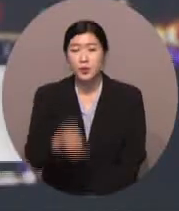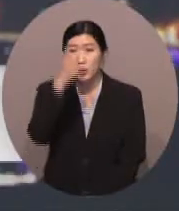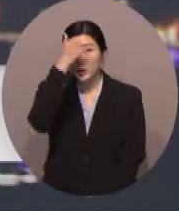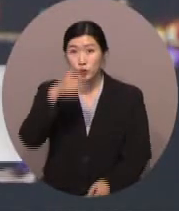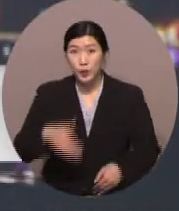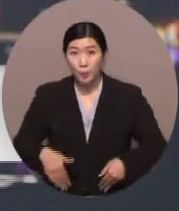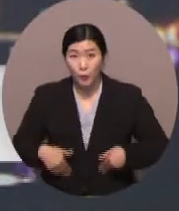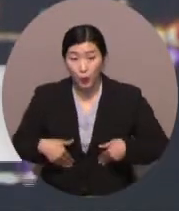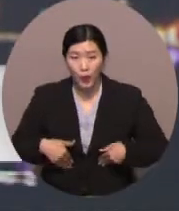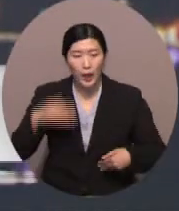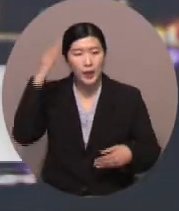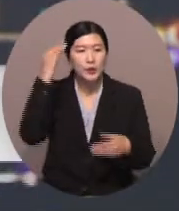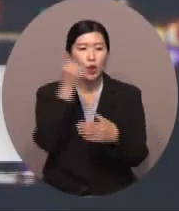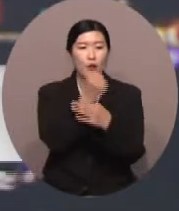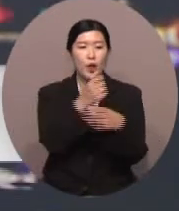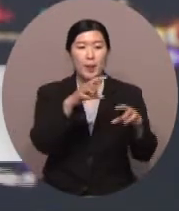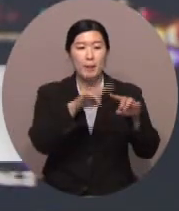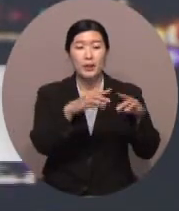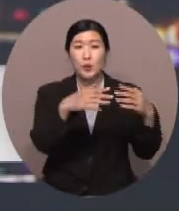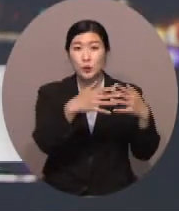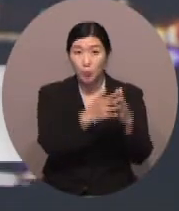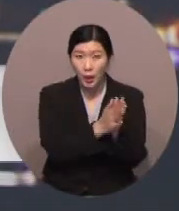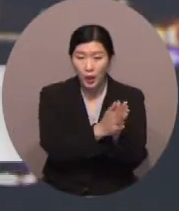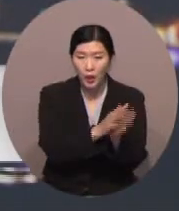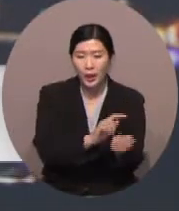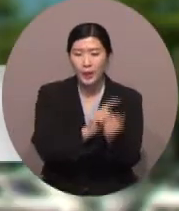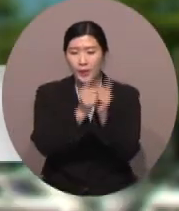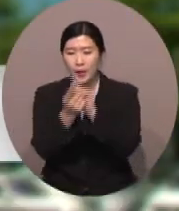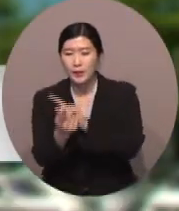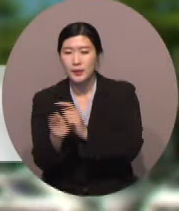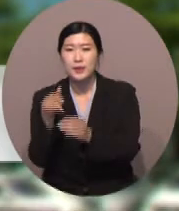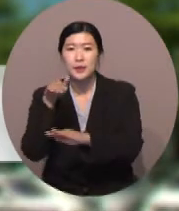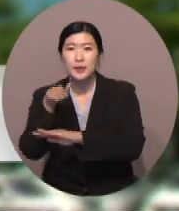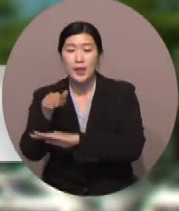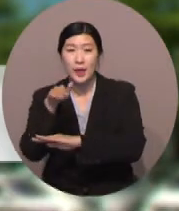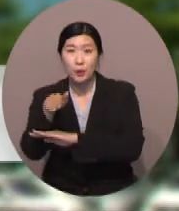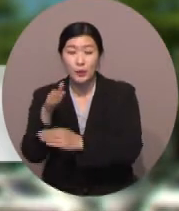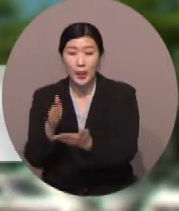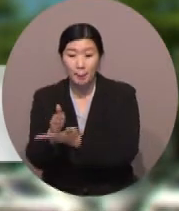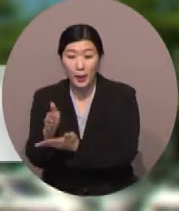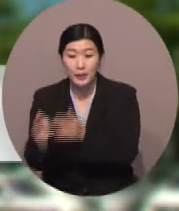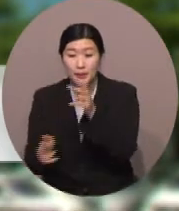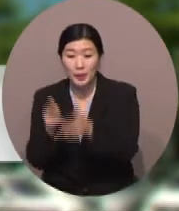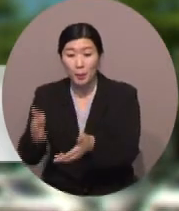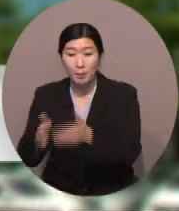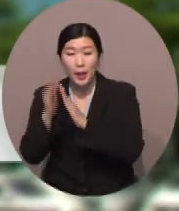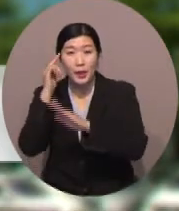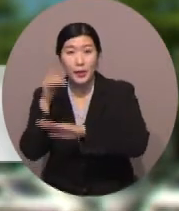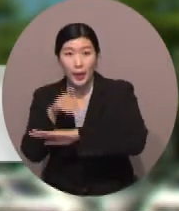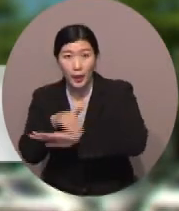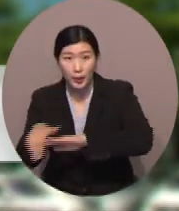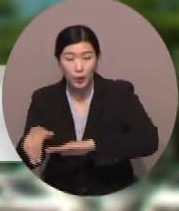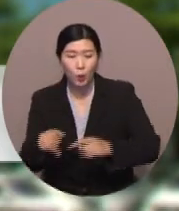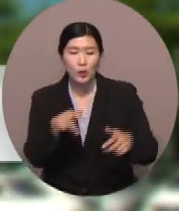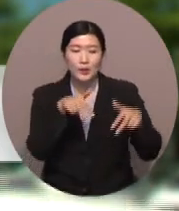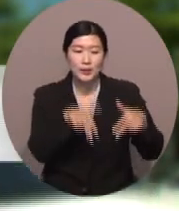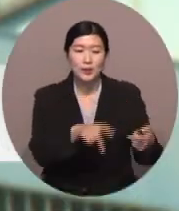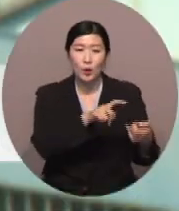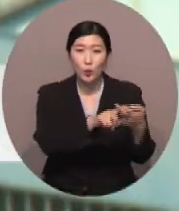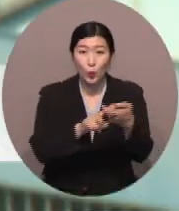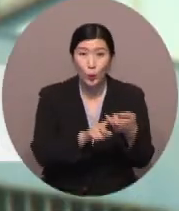충남도가 석탄화력발전소의 폐쇄와 자동차 산업 전환 등의 노동쟁점을 논의하기 위해 정의로운 산업 전환